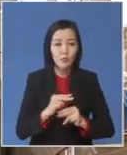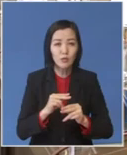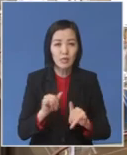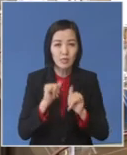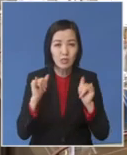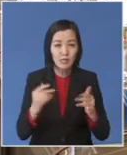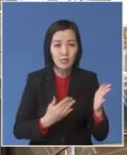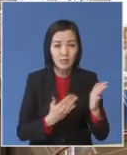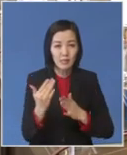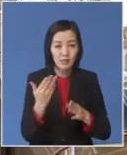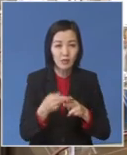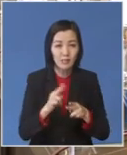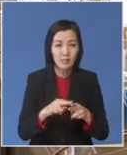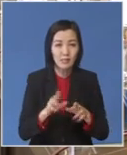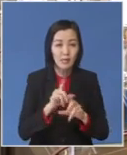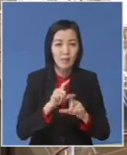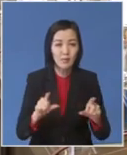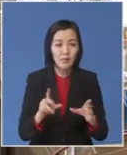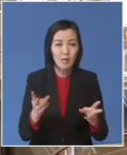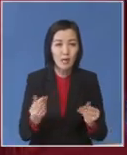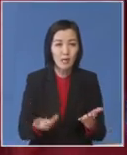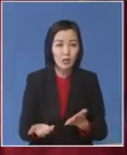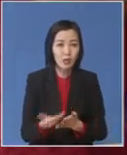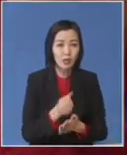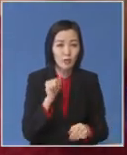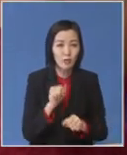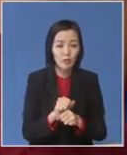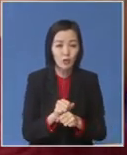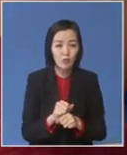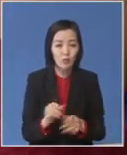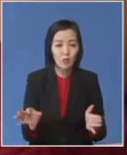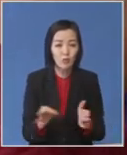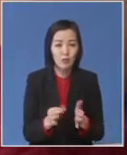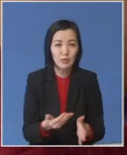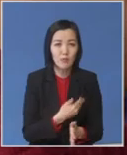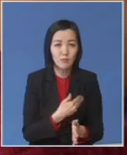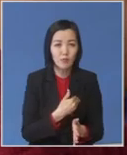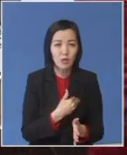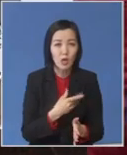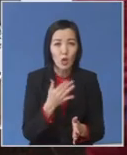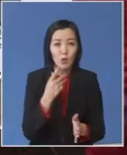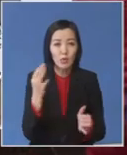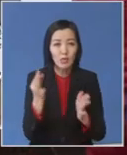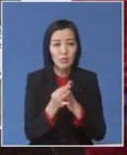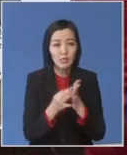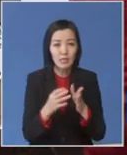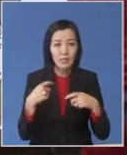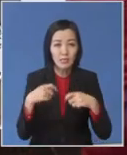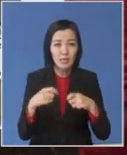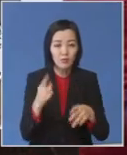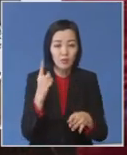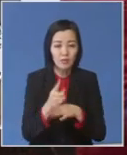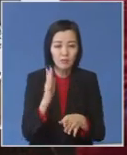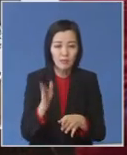жандандыра түспек. Әсіресе мектептердегі ақша жинауды тоқтатуды көздеп отыр. Тіпті ұлттық бірыңғай тест парақшаларын сатылуына да